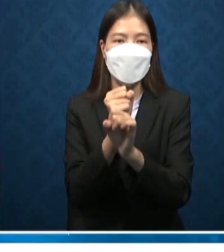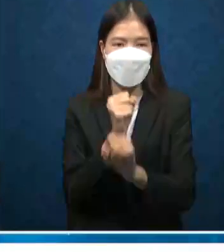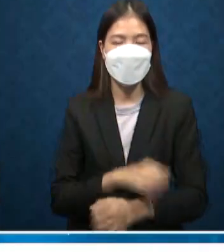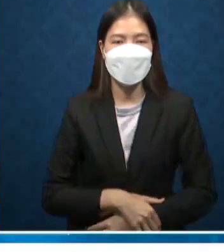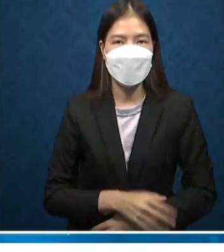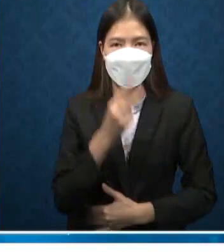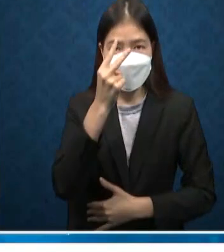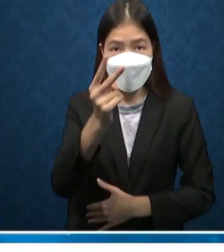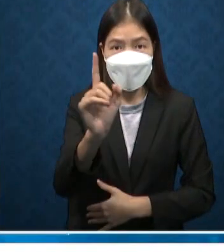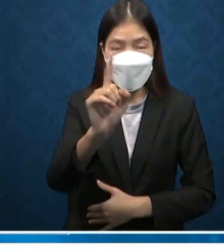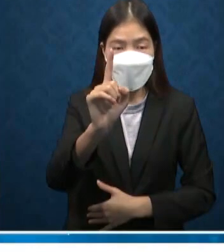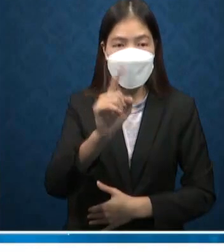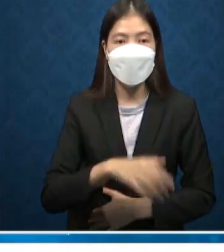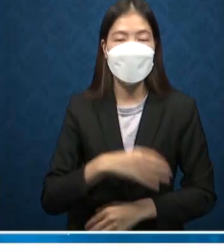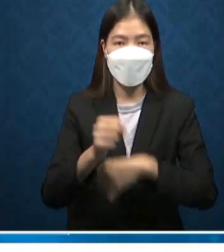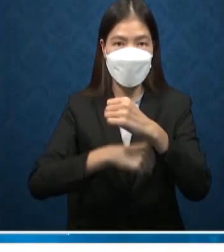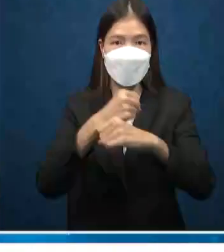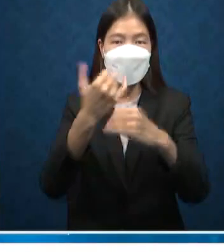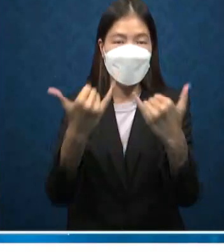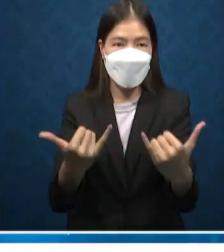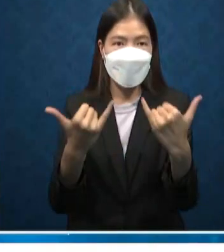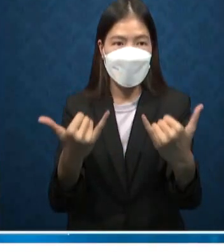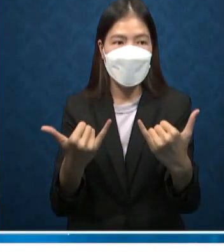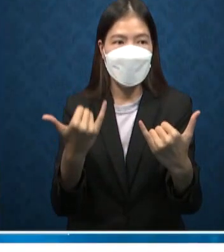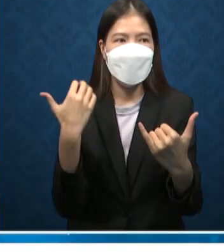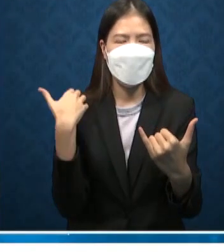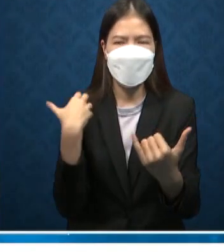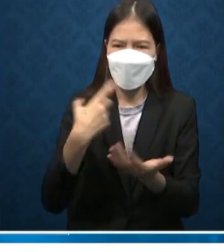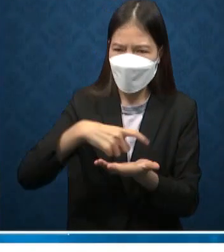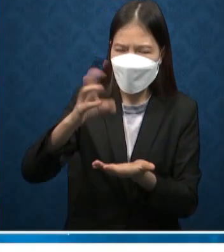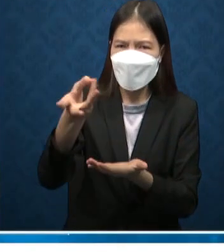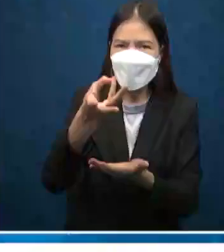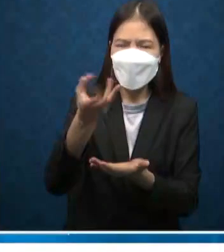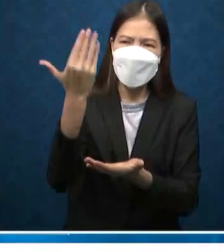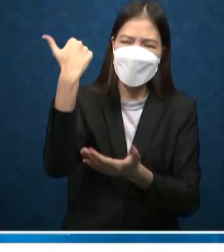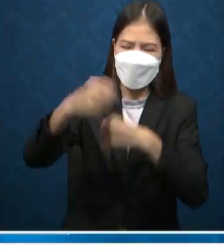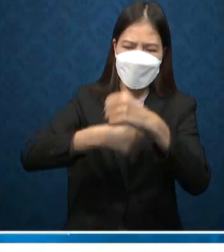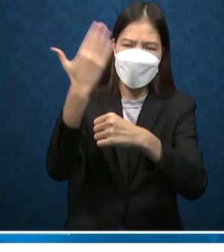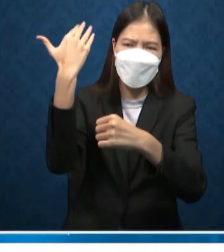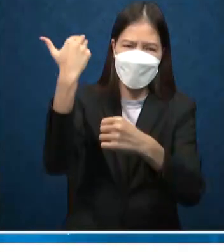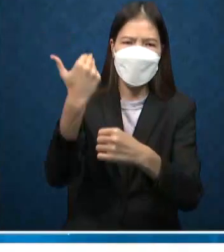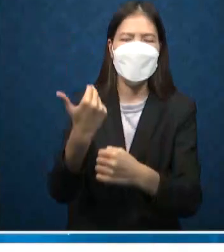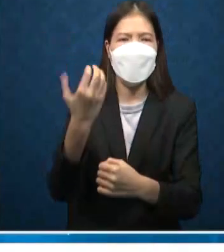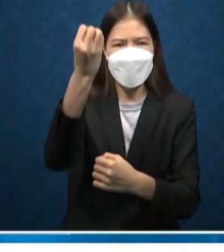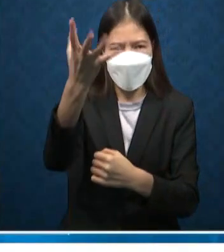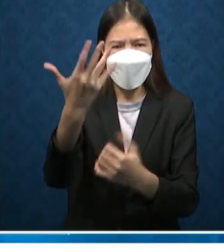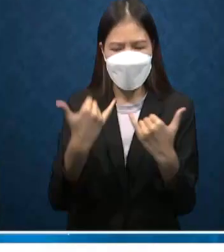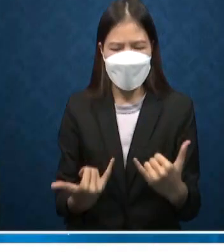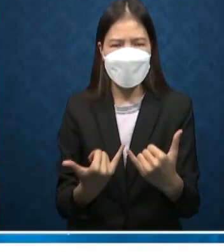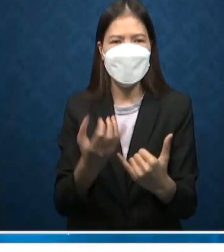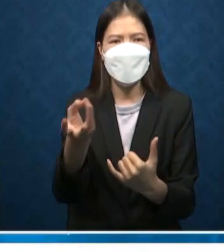ที่เราเห็นปีนี้มีการโอนที่น้อยกว่าปีที่ผ่านมาแต่ส่วนหนึ่งอาจจะเป็นเพราะเ